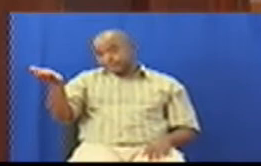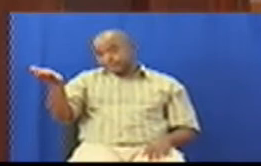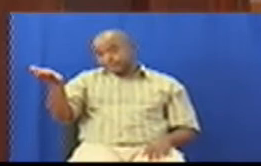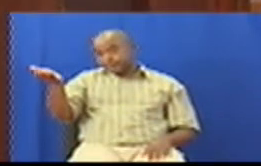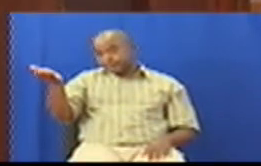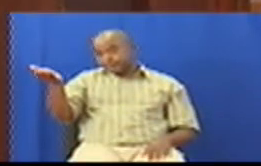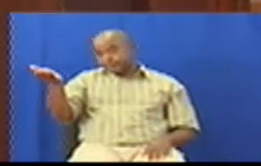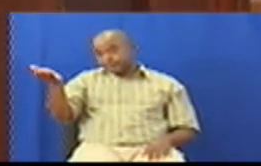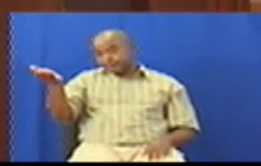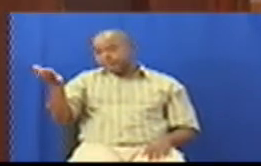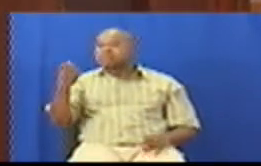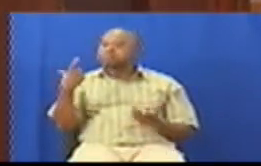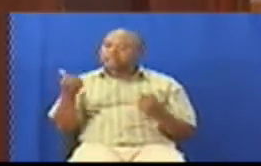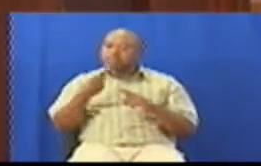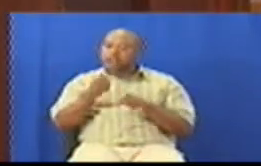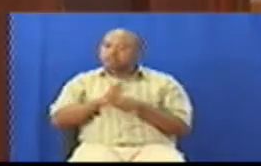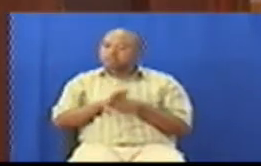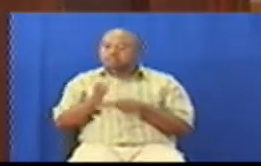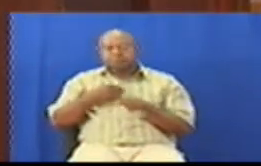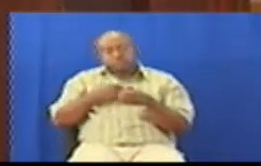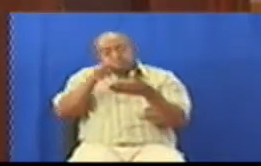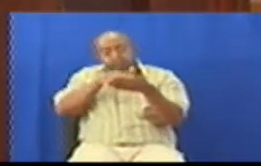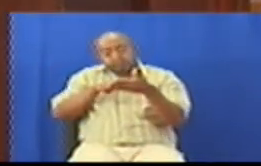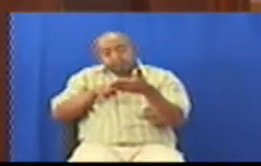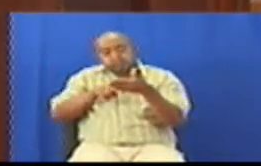nimekuwa nikisikiliza mara nyingi katika mitandao,